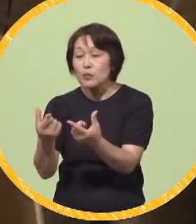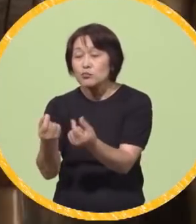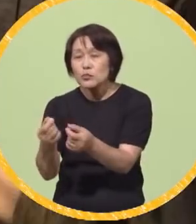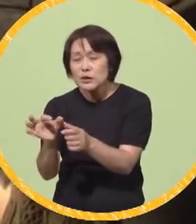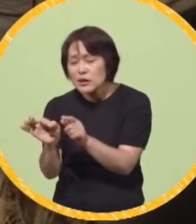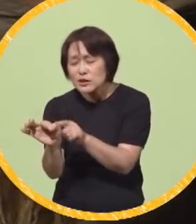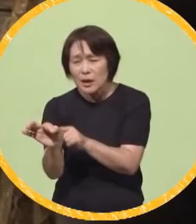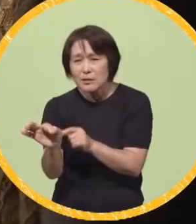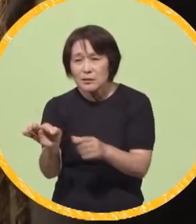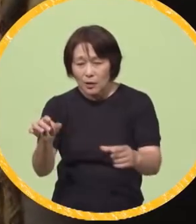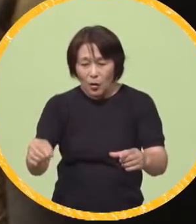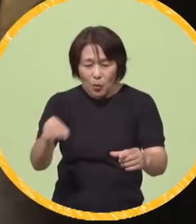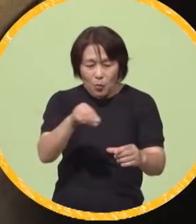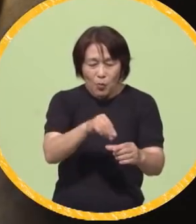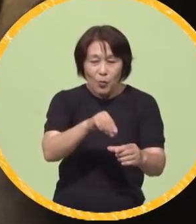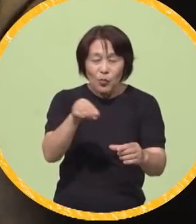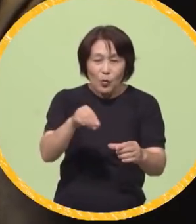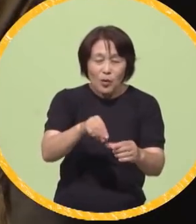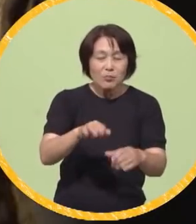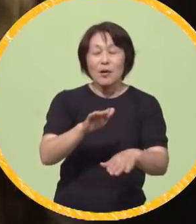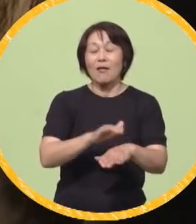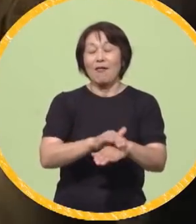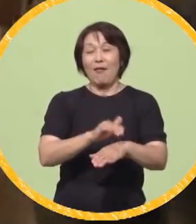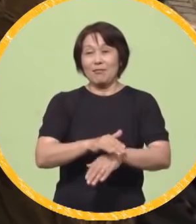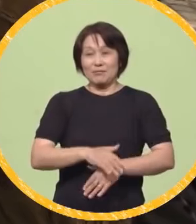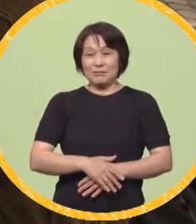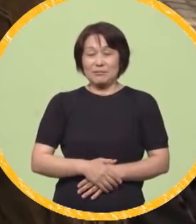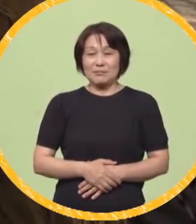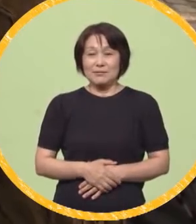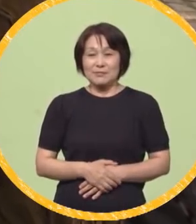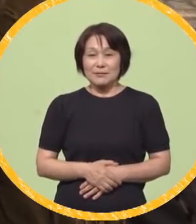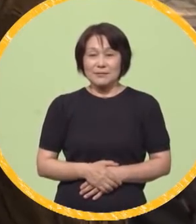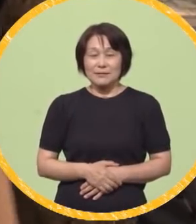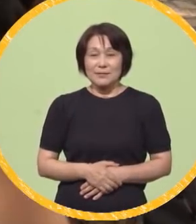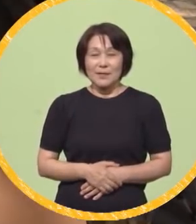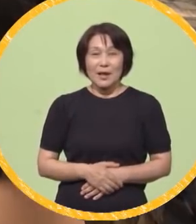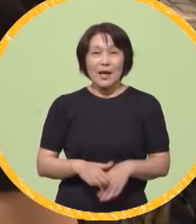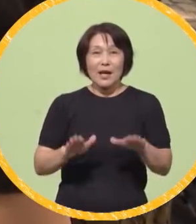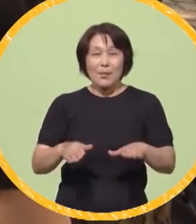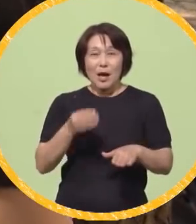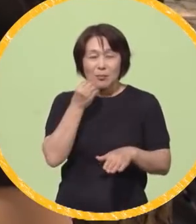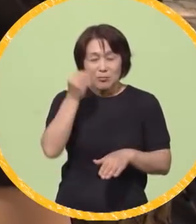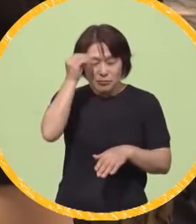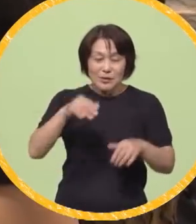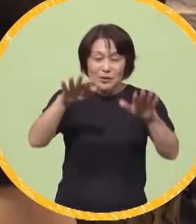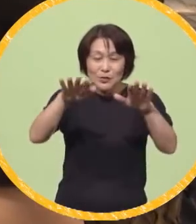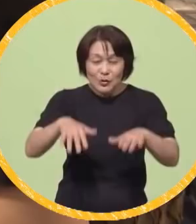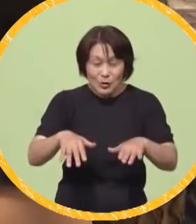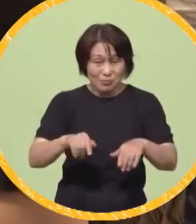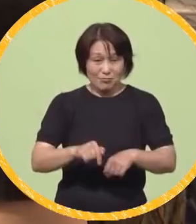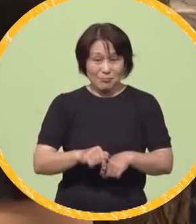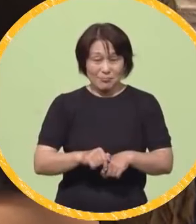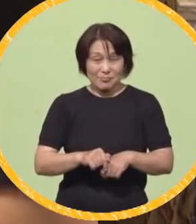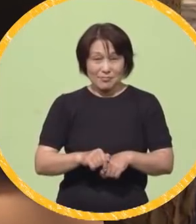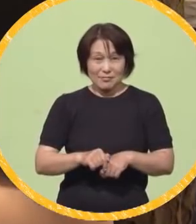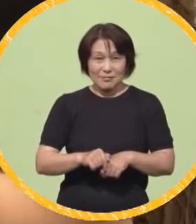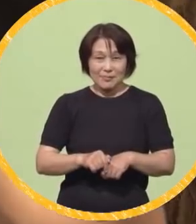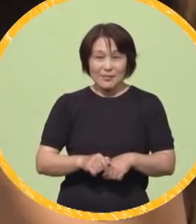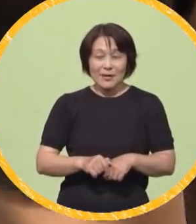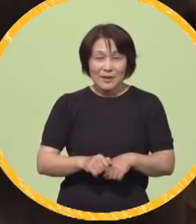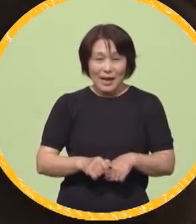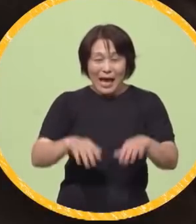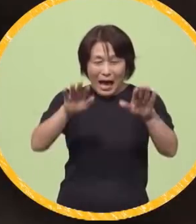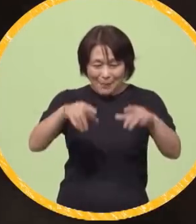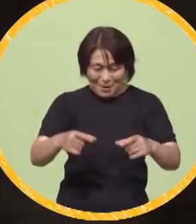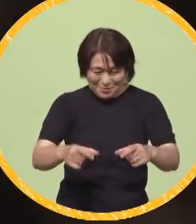ので、 立体的に、 ね、 はい、 どうなんだろう。 やっぱ梅雨なんでね、今日は晴れてますけど大雨